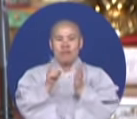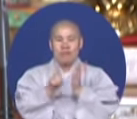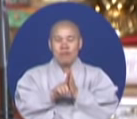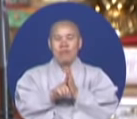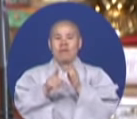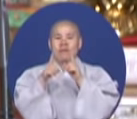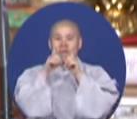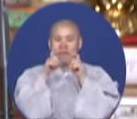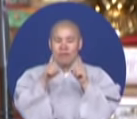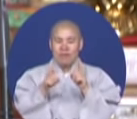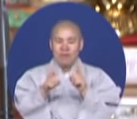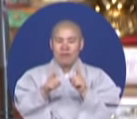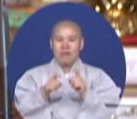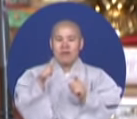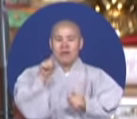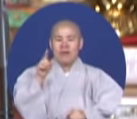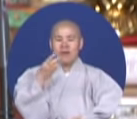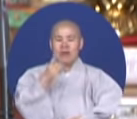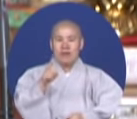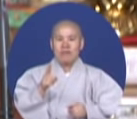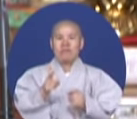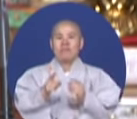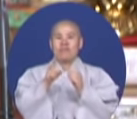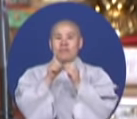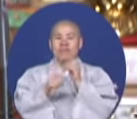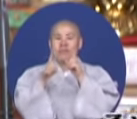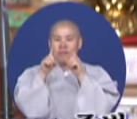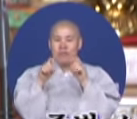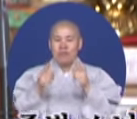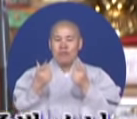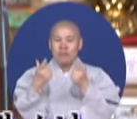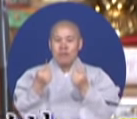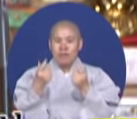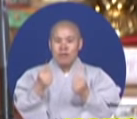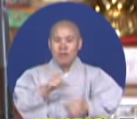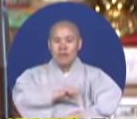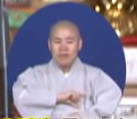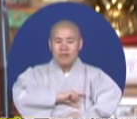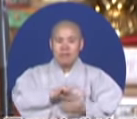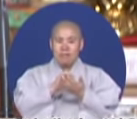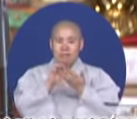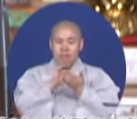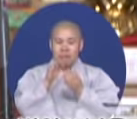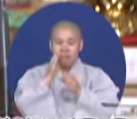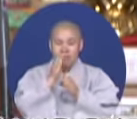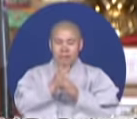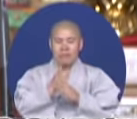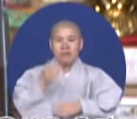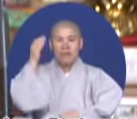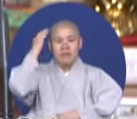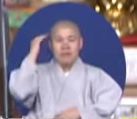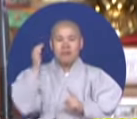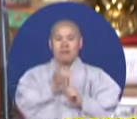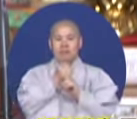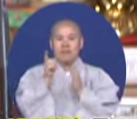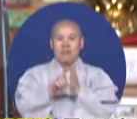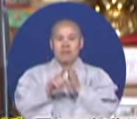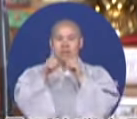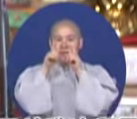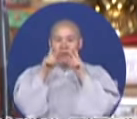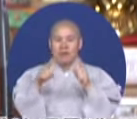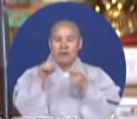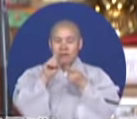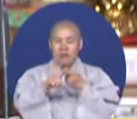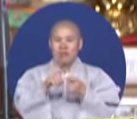가람, 사찰, 절 똑같은 명칭입니다. 그 한국불교의 사찰에